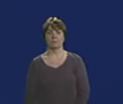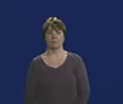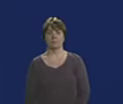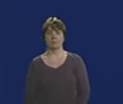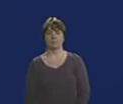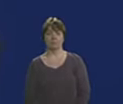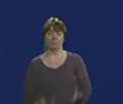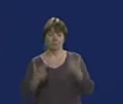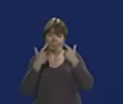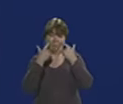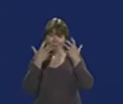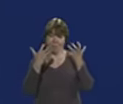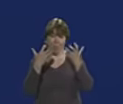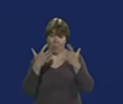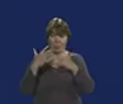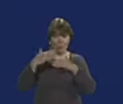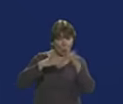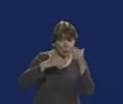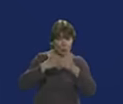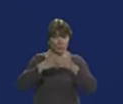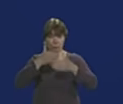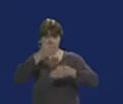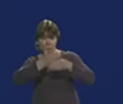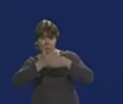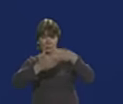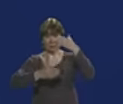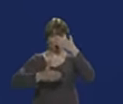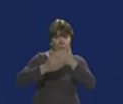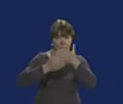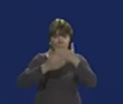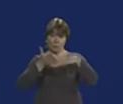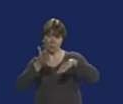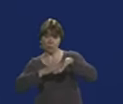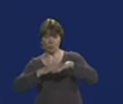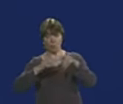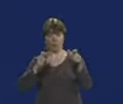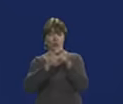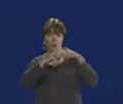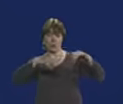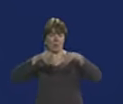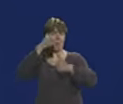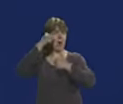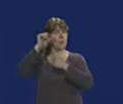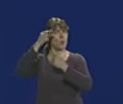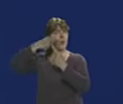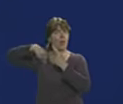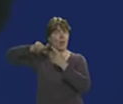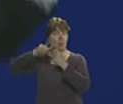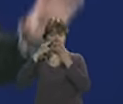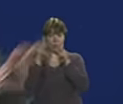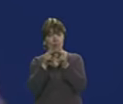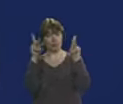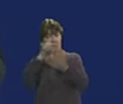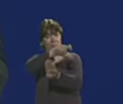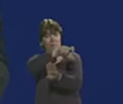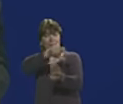Tout est ainsi construit, bâti. Sur des châteaux de sable. L'autre jour, pendant le premier tour, à la une d'un grand quotidien du